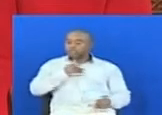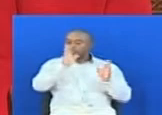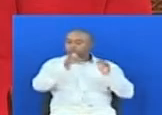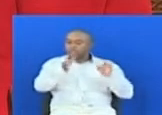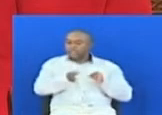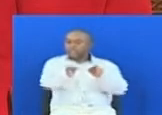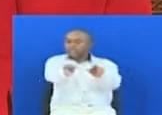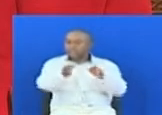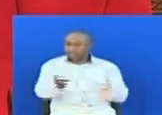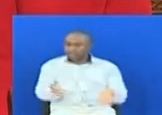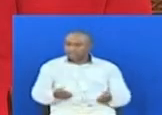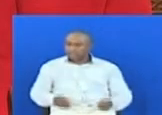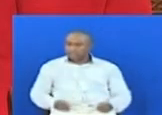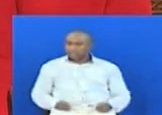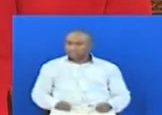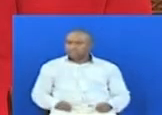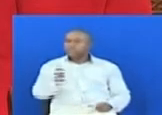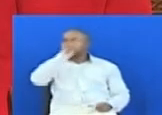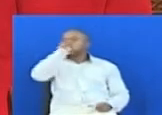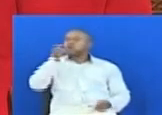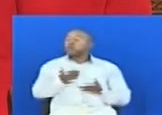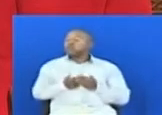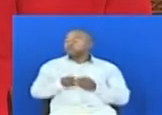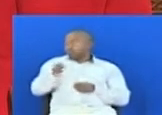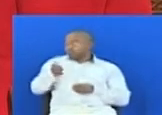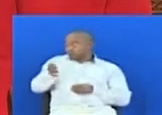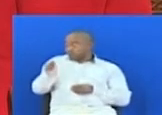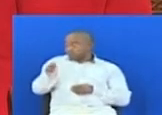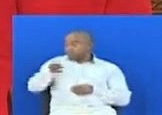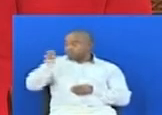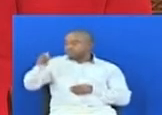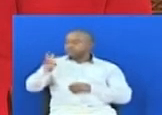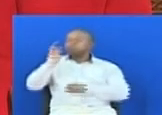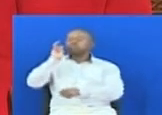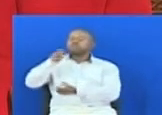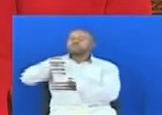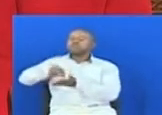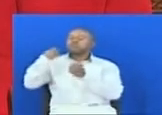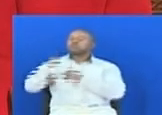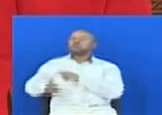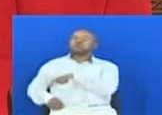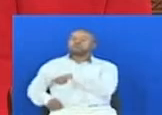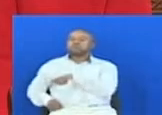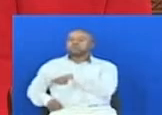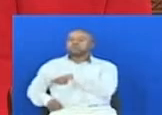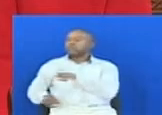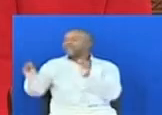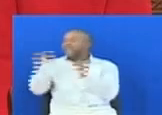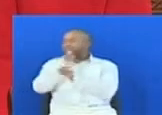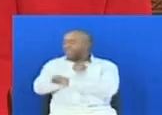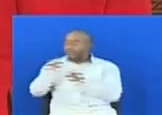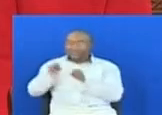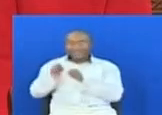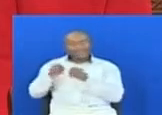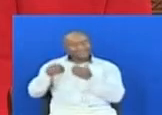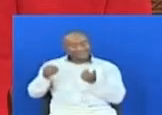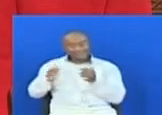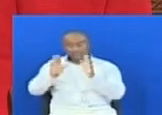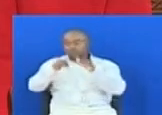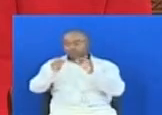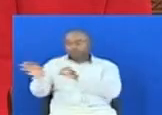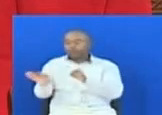bunge? Wewe speaker pia ulisimama imara kwa kutokuahirisha bunge na ukatafuta mbinu